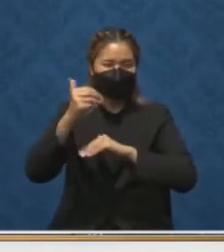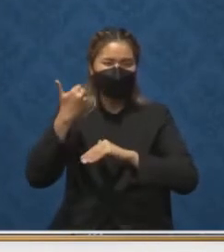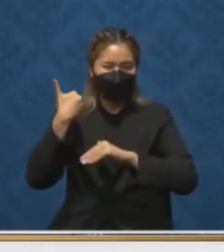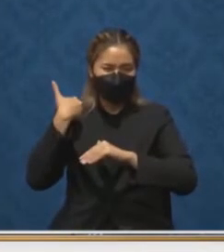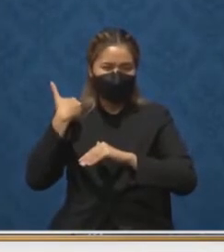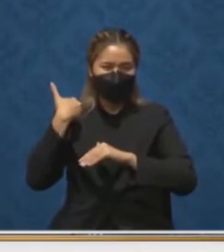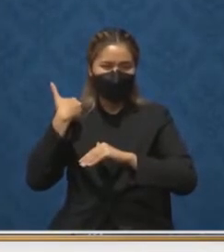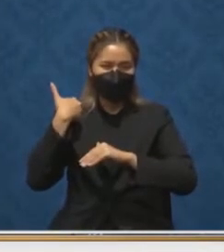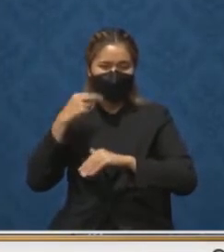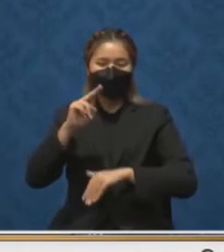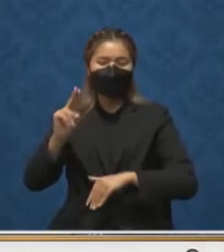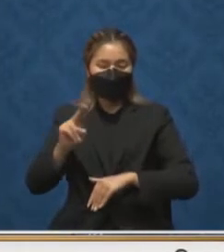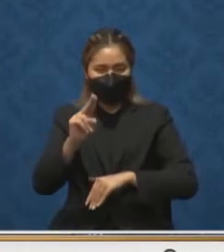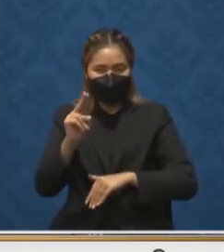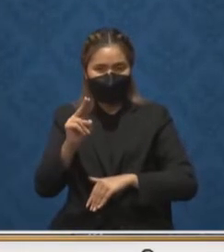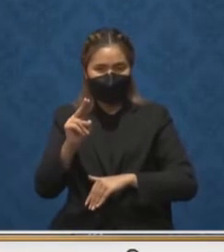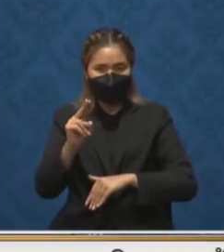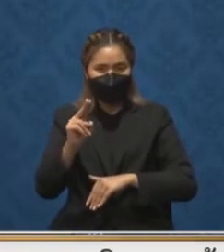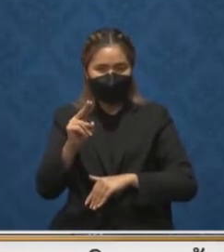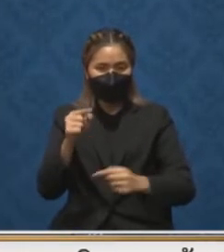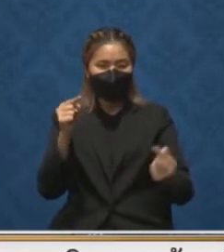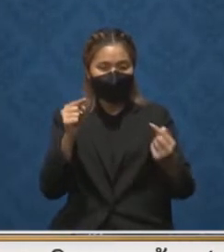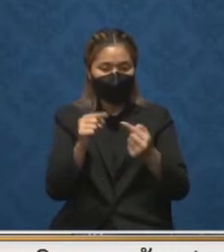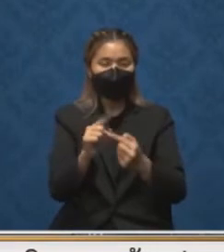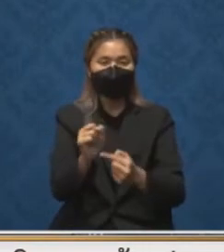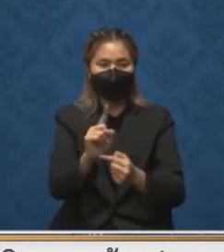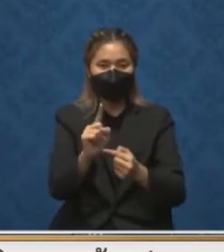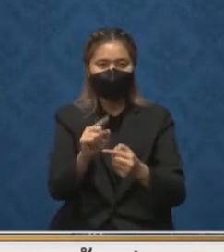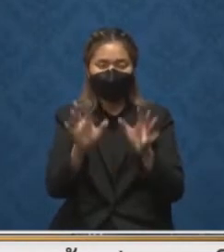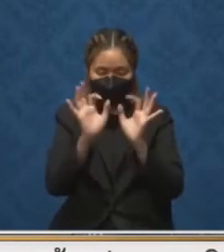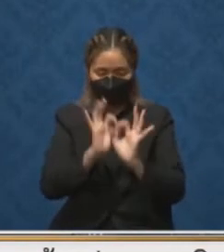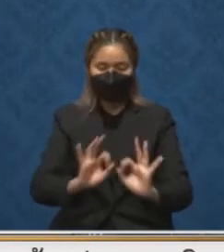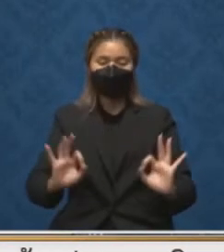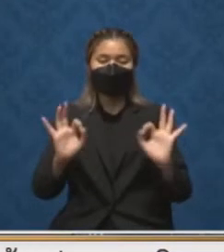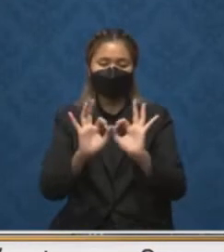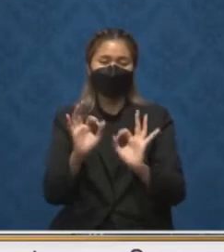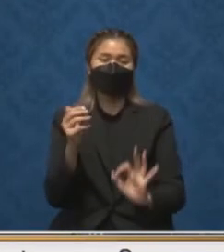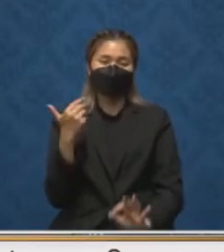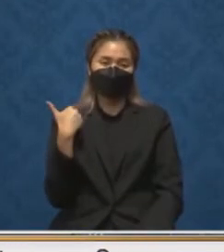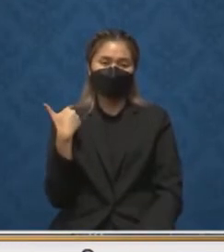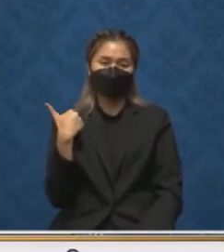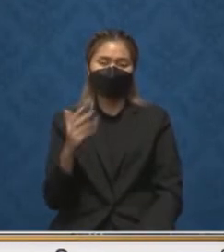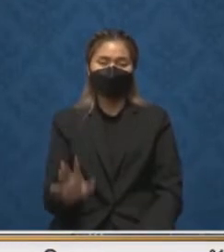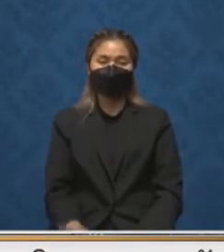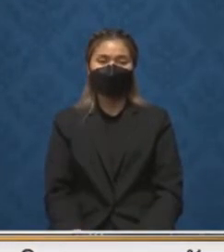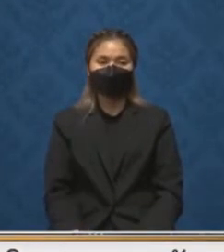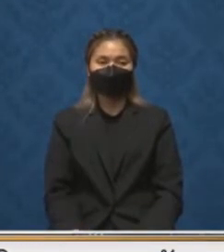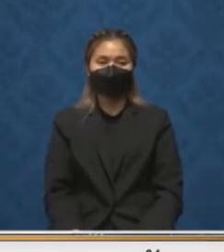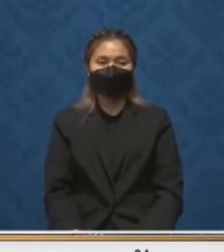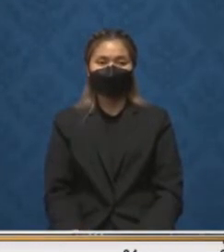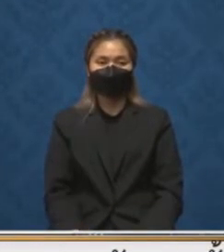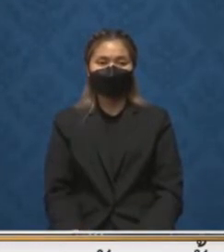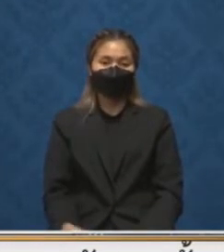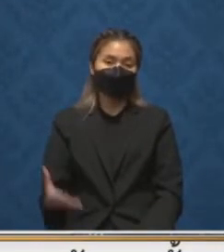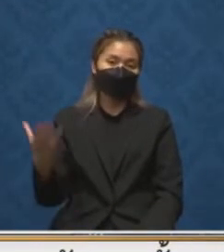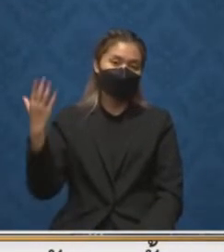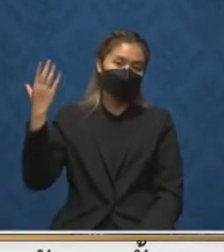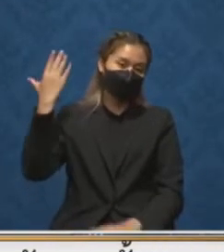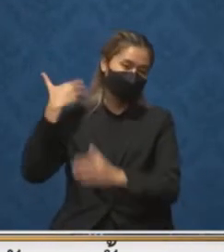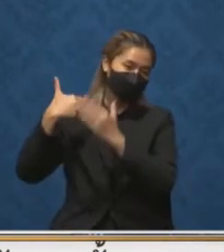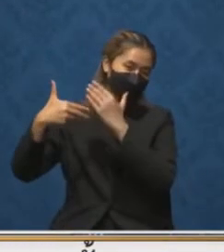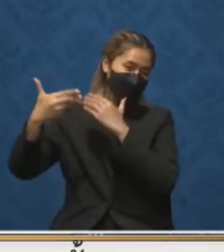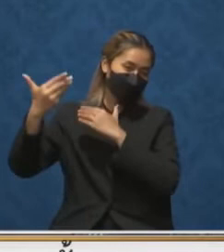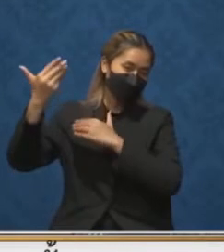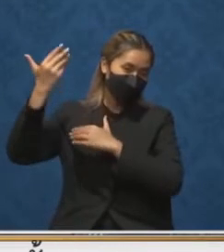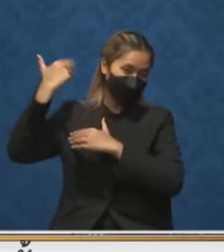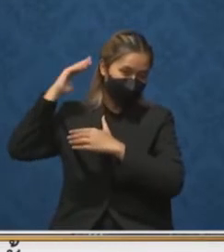้างในภาระกิใดบ้างนั้นมัสำคมากเลยครักมันสำคญมากจากวนนั้ถึวนนี้ผมก